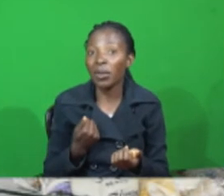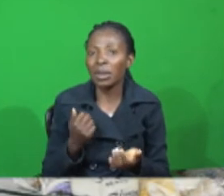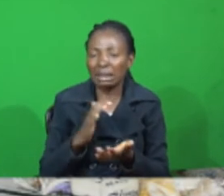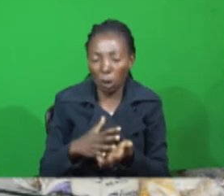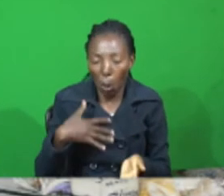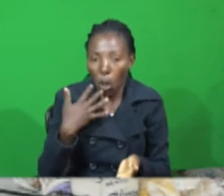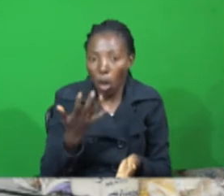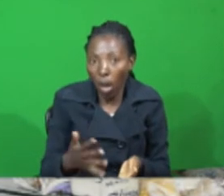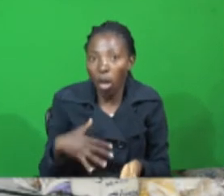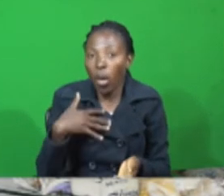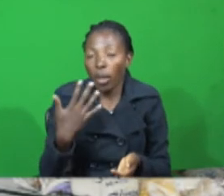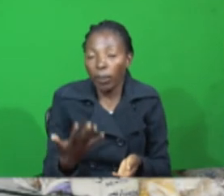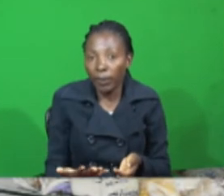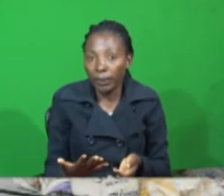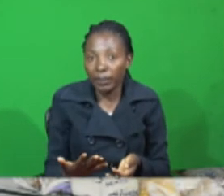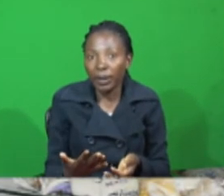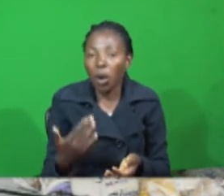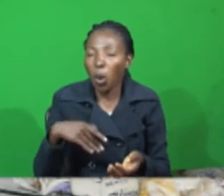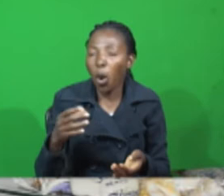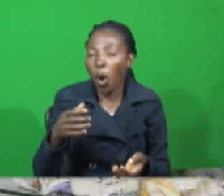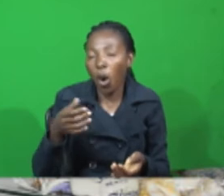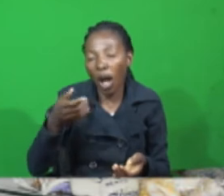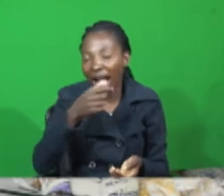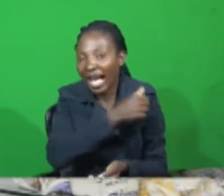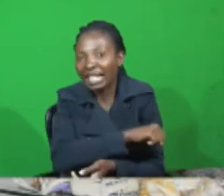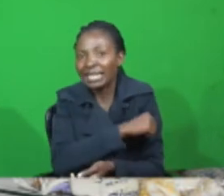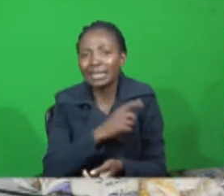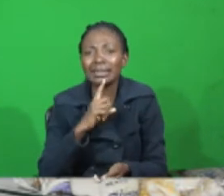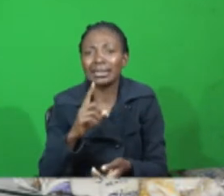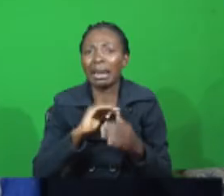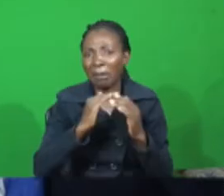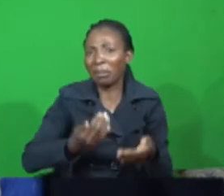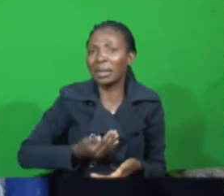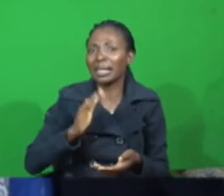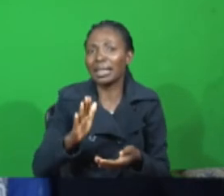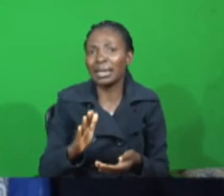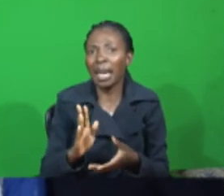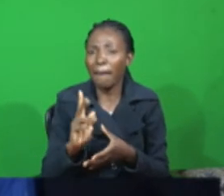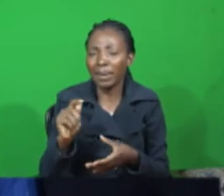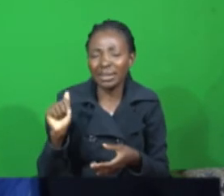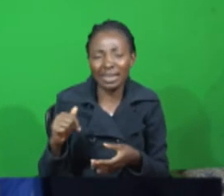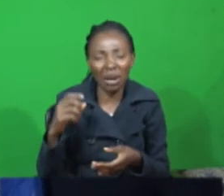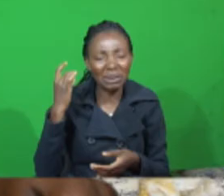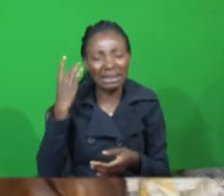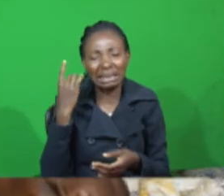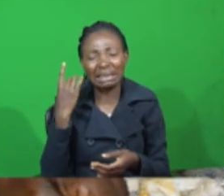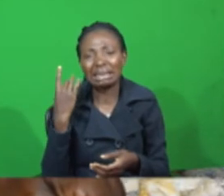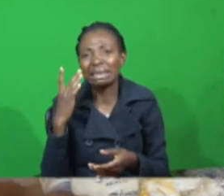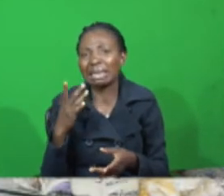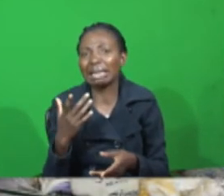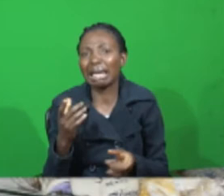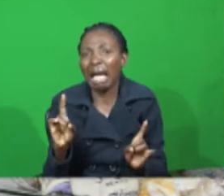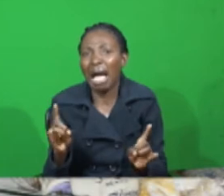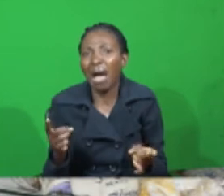anenge angorutsa kuzoenda kuchipatara onza ane pamiri so ndinchidza kuti anga achirwara nepfungwa ari kurwara nepfungwa